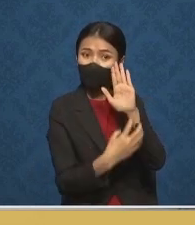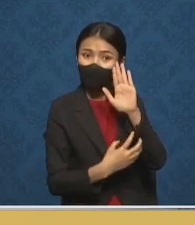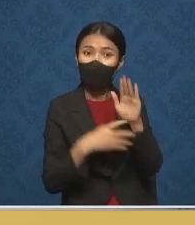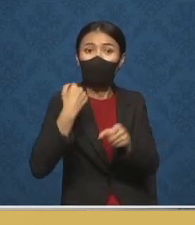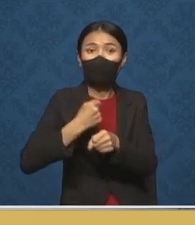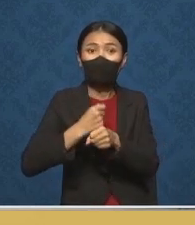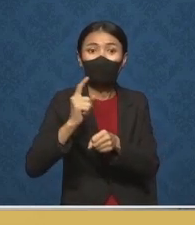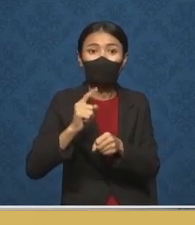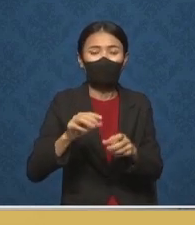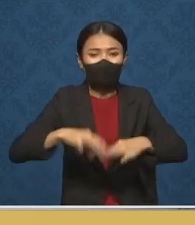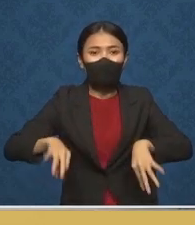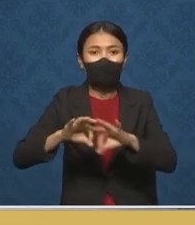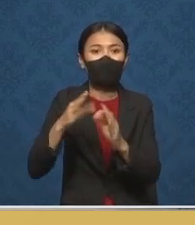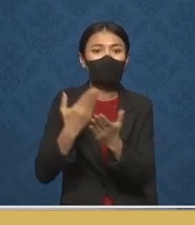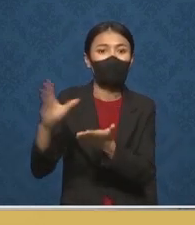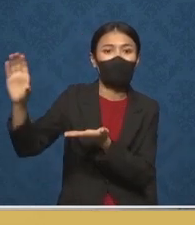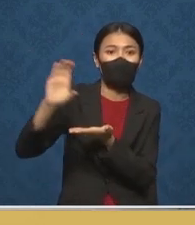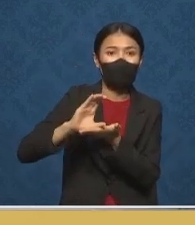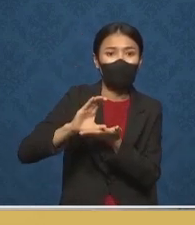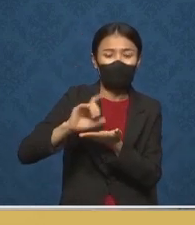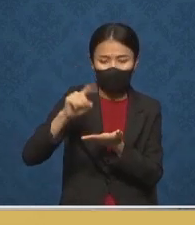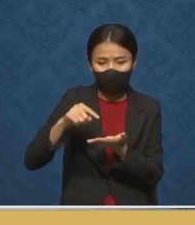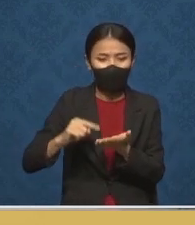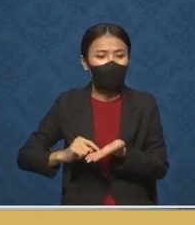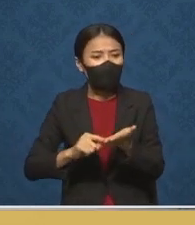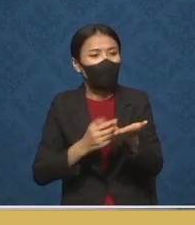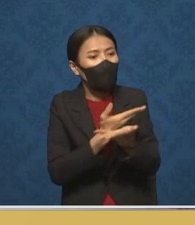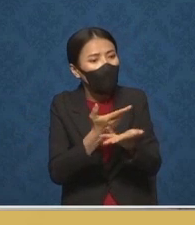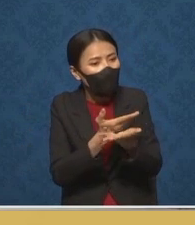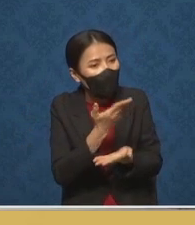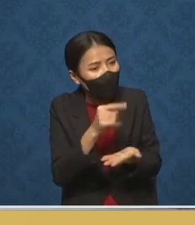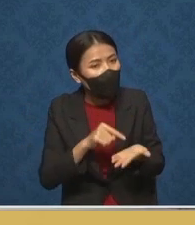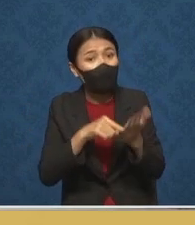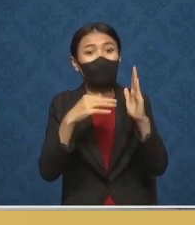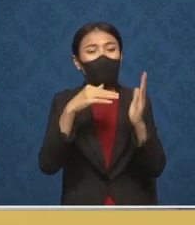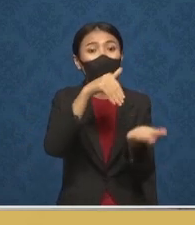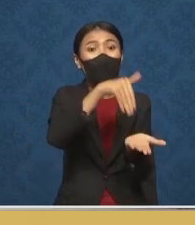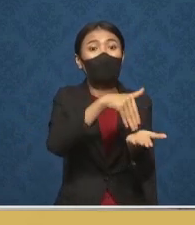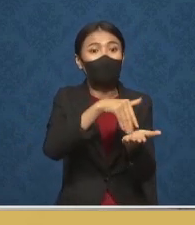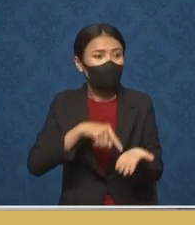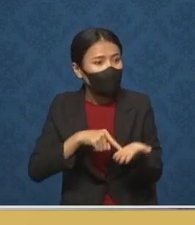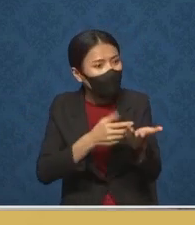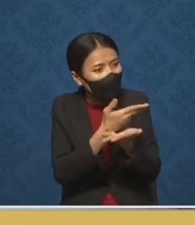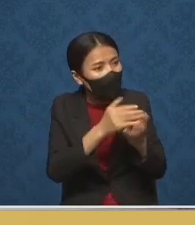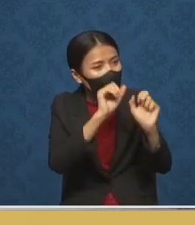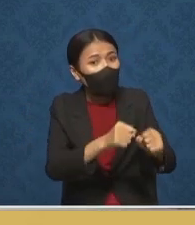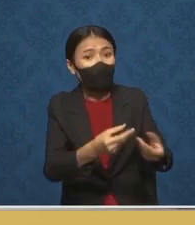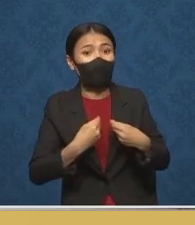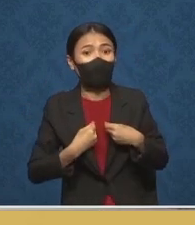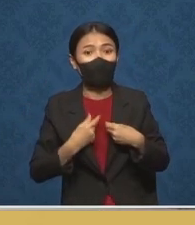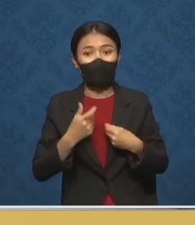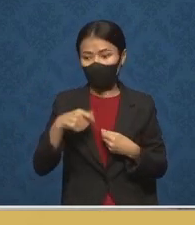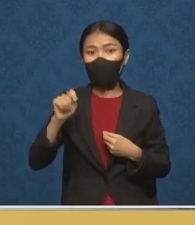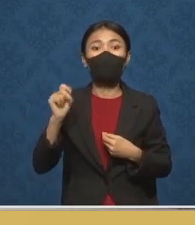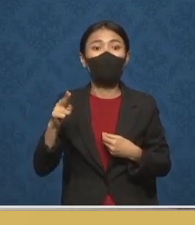ญก็คือเวลางบประมาณก็ต้องมาอนุมัติที่ส่วนกลางท้องถิ่นก็คือเป็นแค่ได้ดูและต้องมา